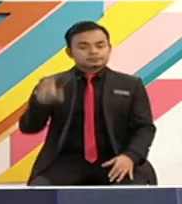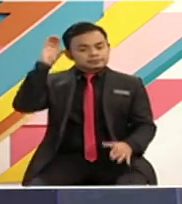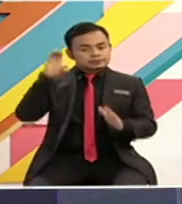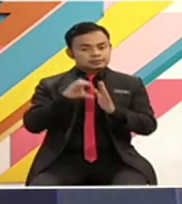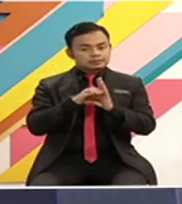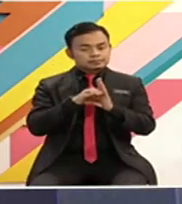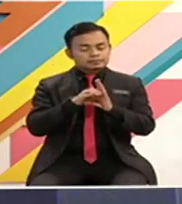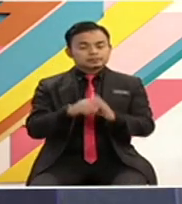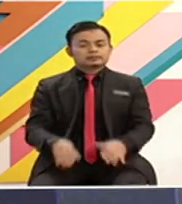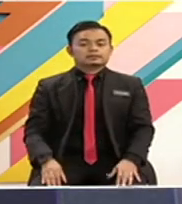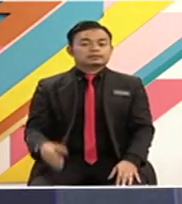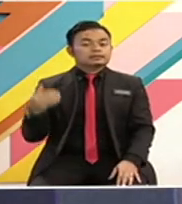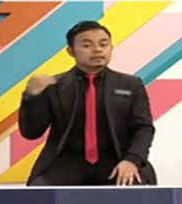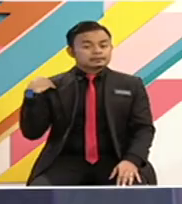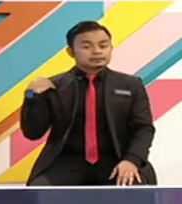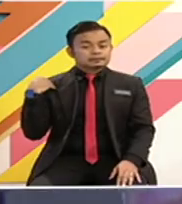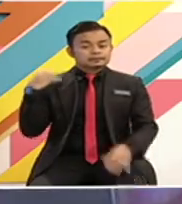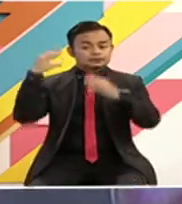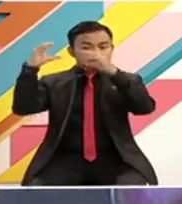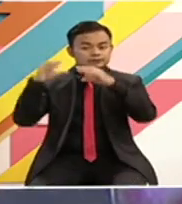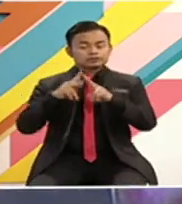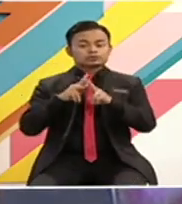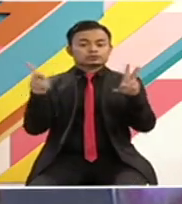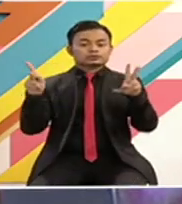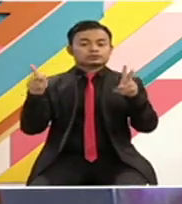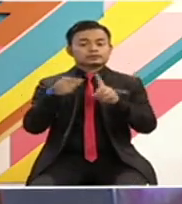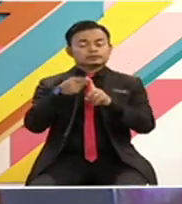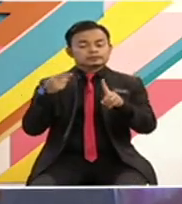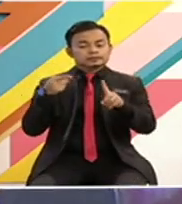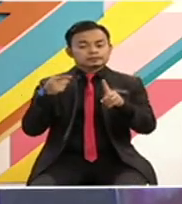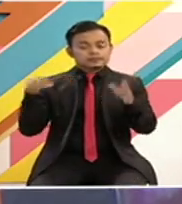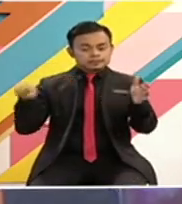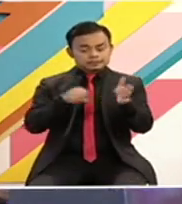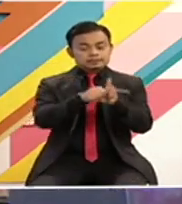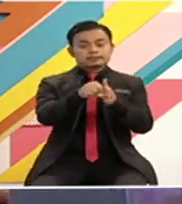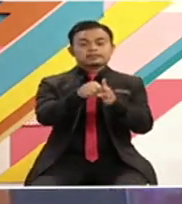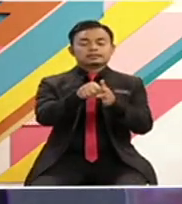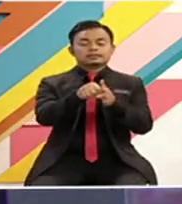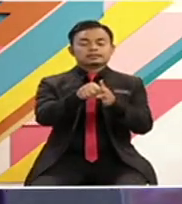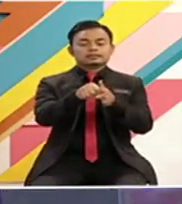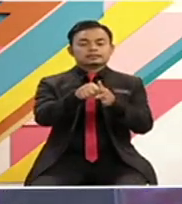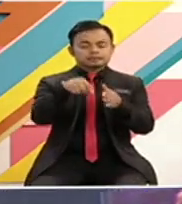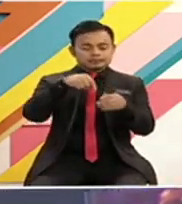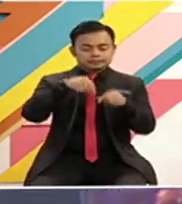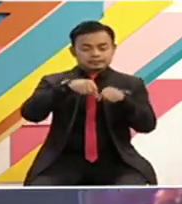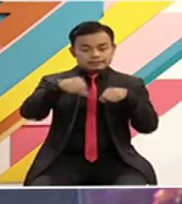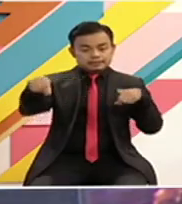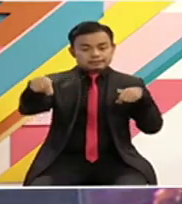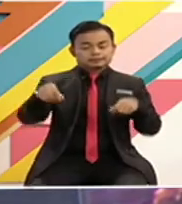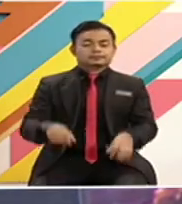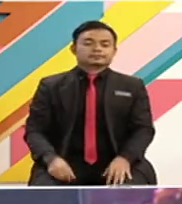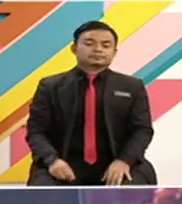ini mempunyai ciri kontra dari segi garisan Iya sebab dari santet asam lebih sebelah bagian